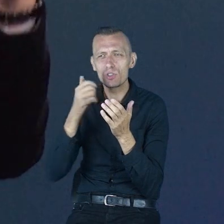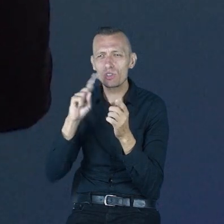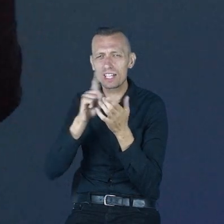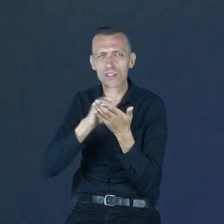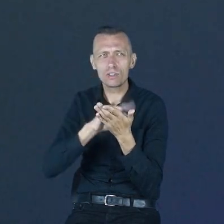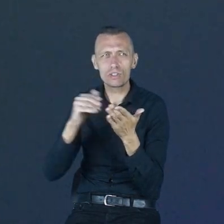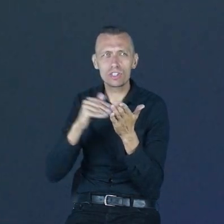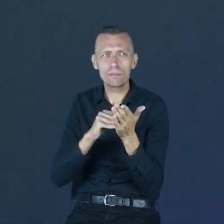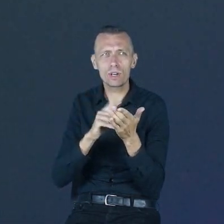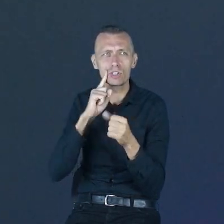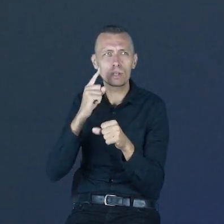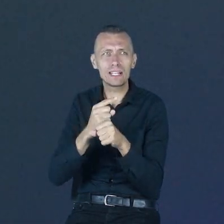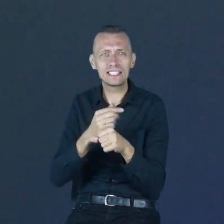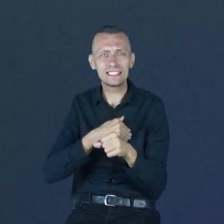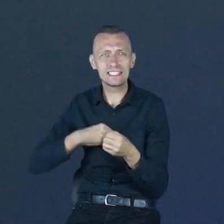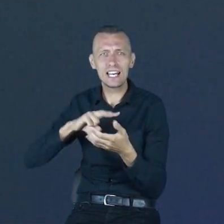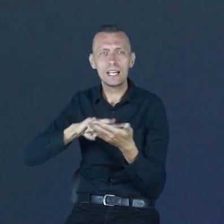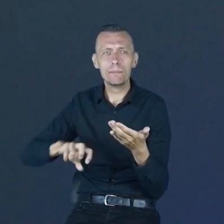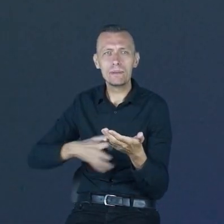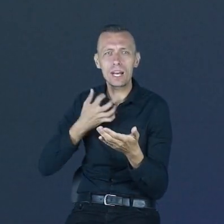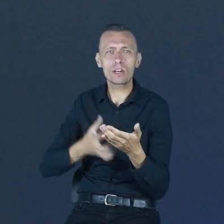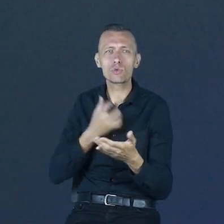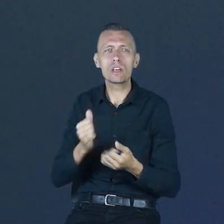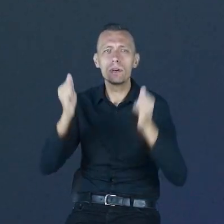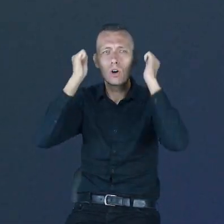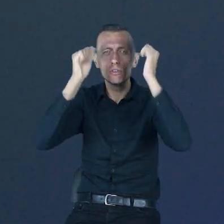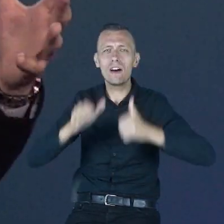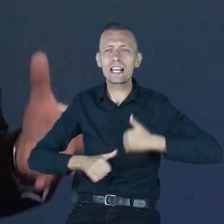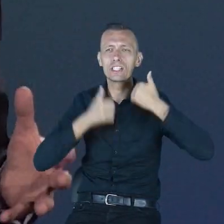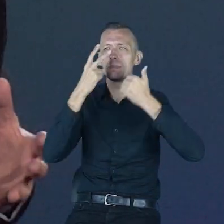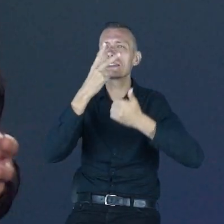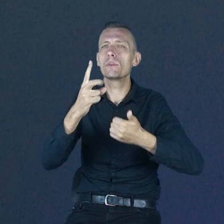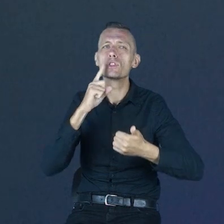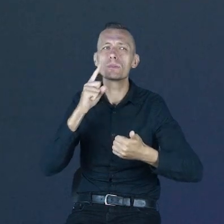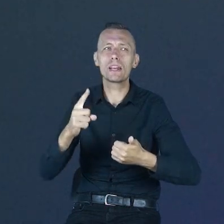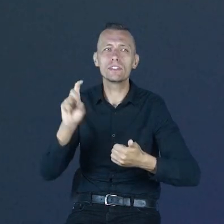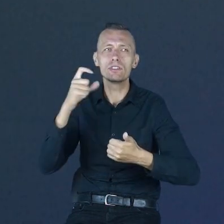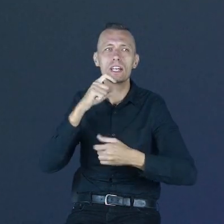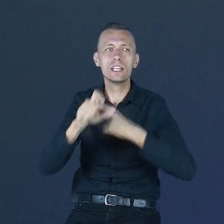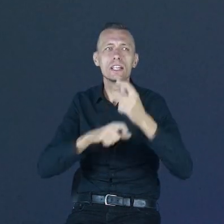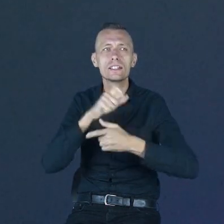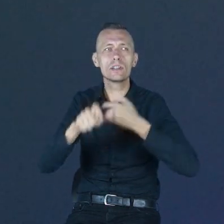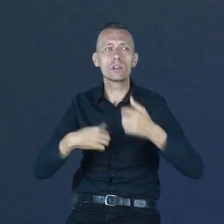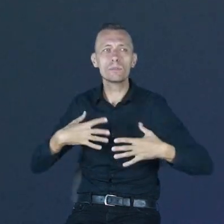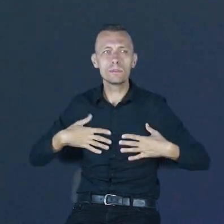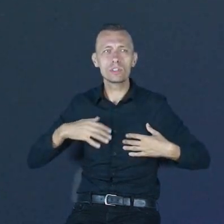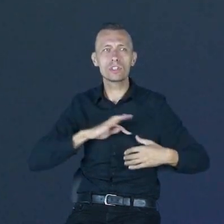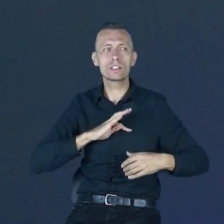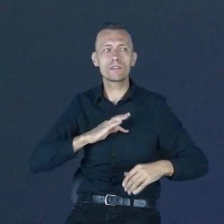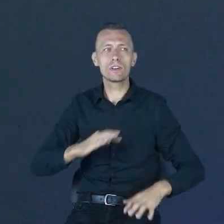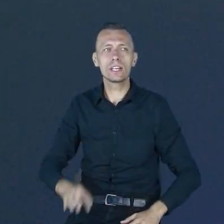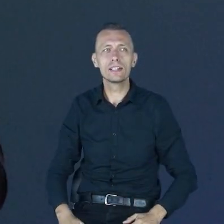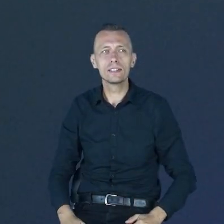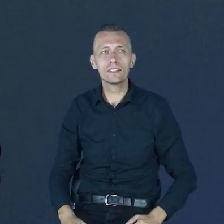odwagi, żeby spojrzeć w prawdzie i szczerze na to, co robimy ze swoim życiem. I wiecie,